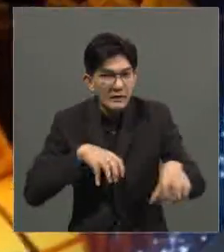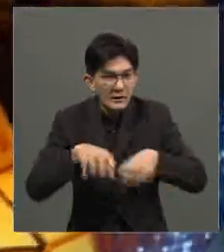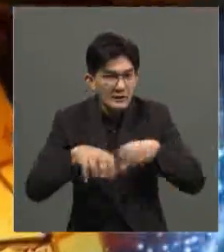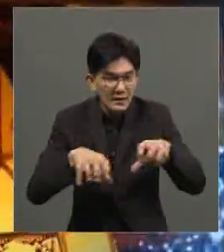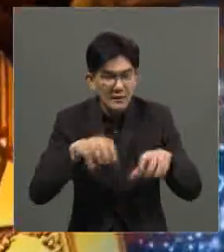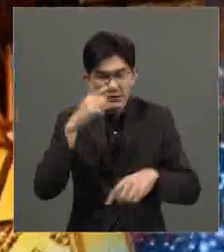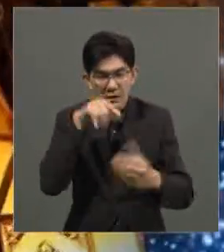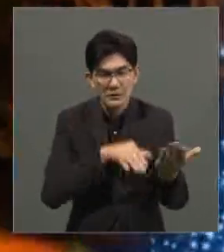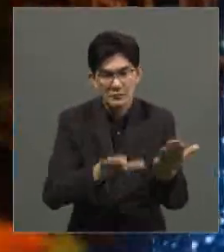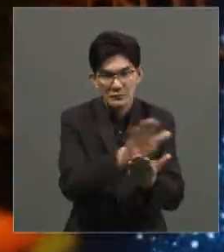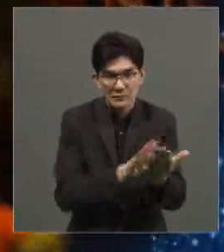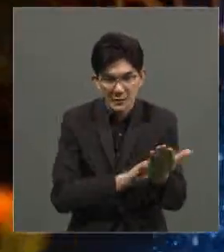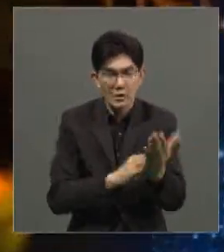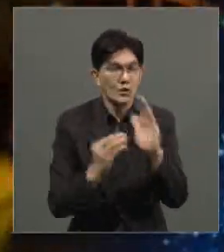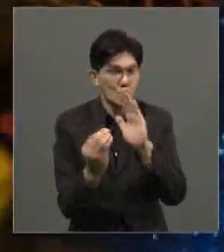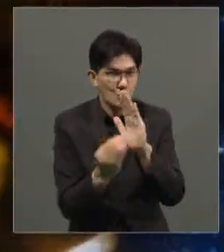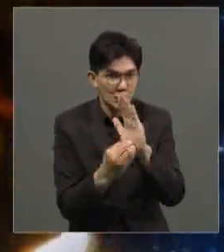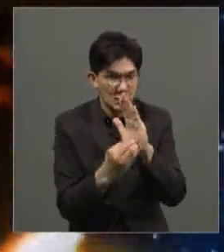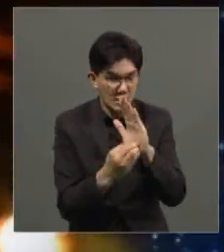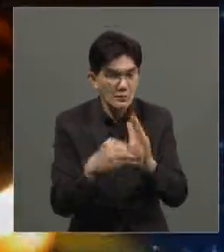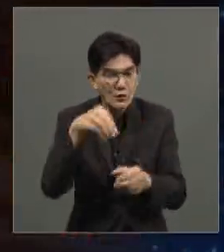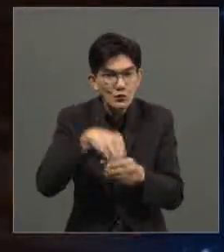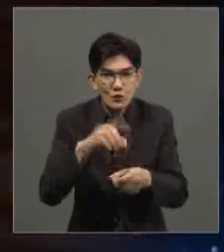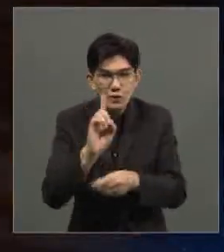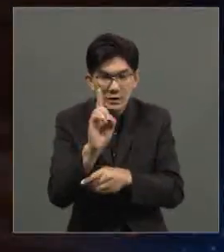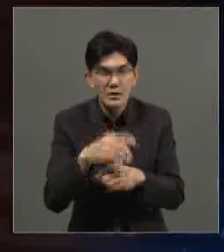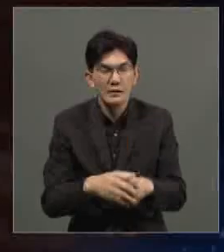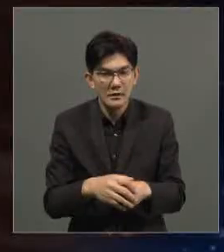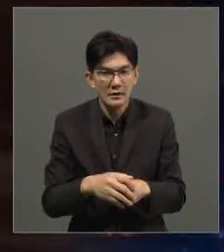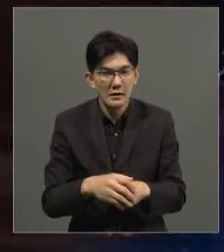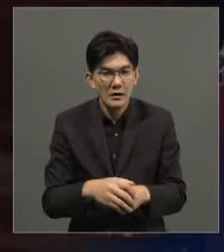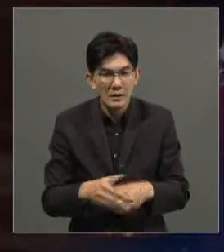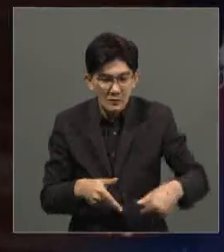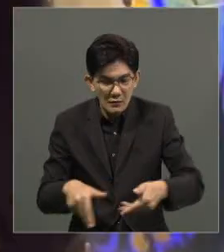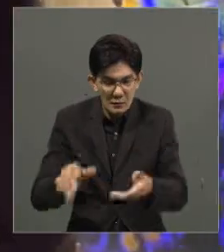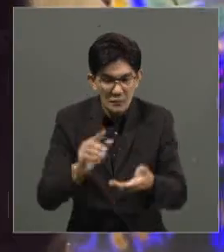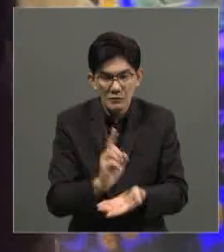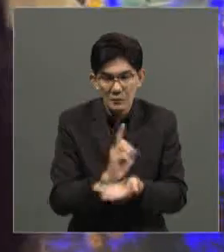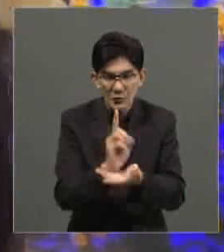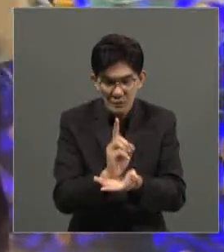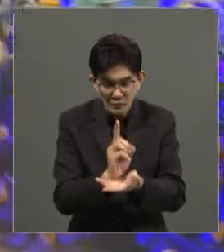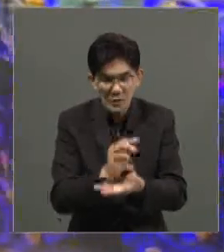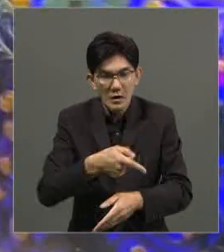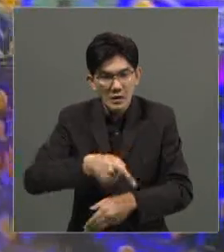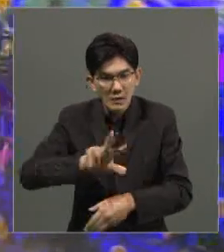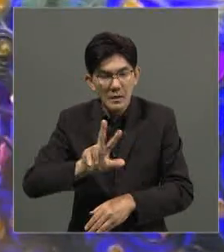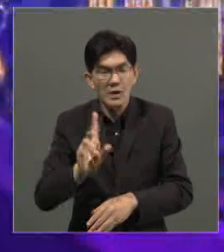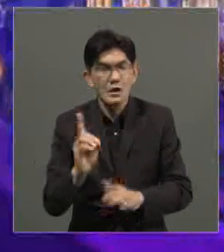านทั่วประเทศกรุงเทพมหานครปักหมุดที่งานสีสันแห่งสายน้ำคลองพดุงกรุงเกษ